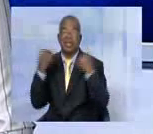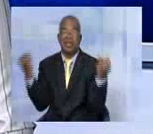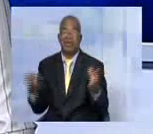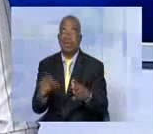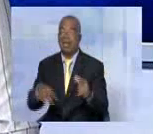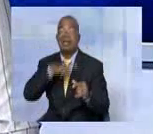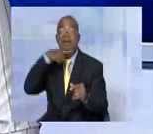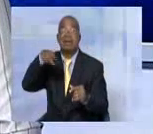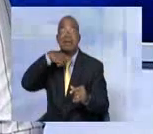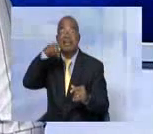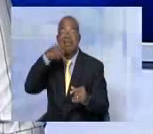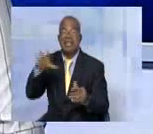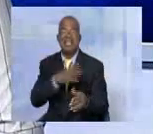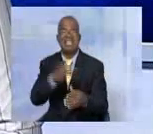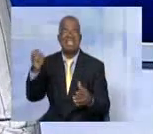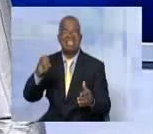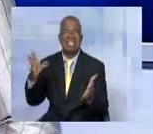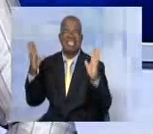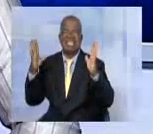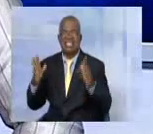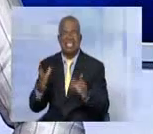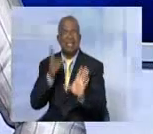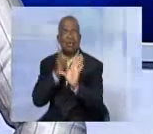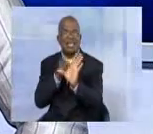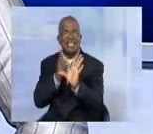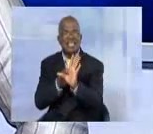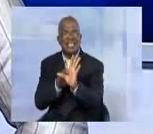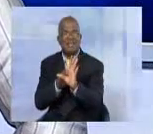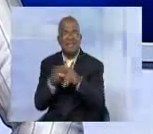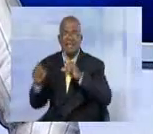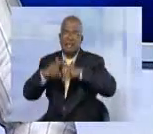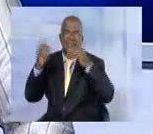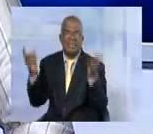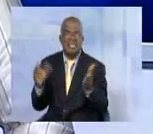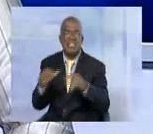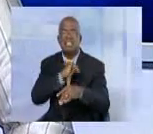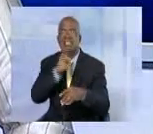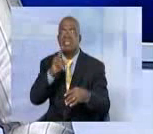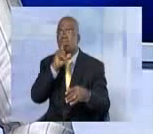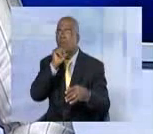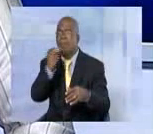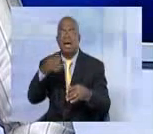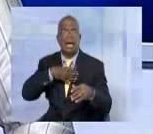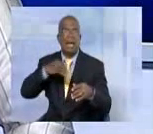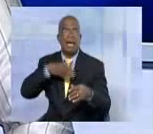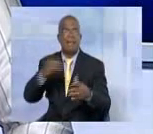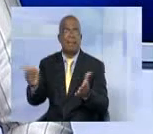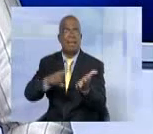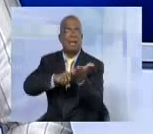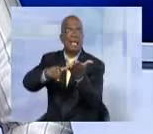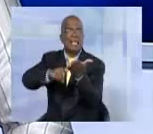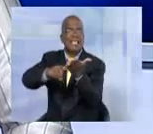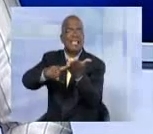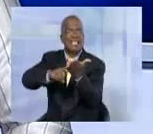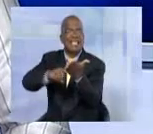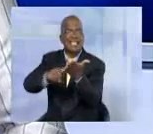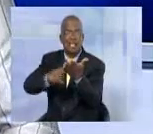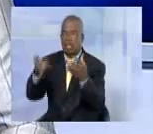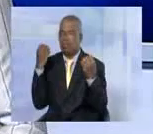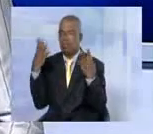une tranche de la société mise à l'écart et marginalisée par la société. Ils sont nombreux à vivre dans les rues après le rejet